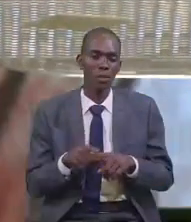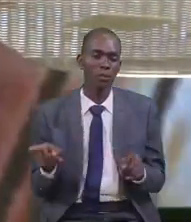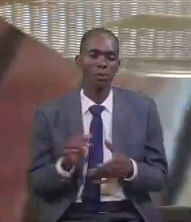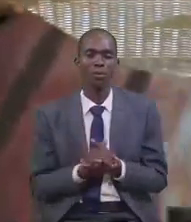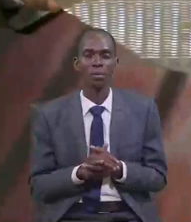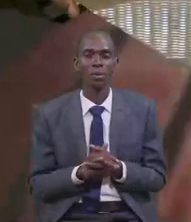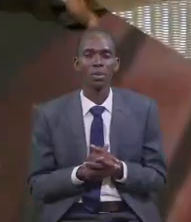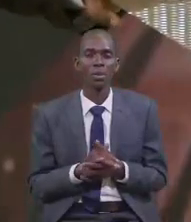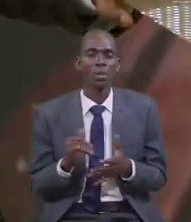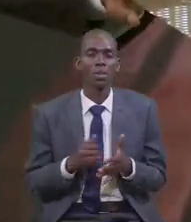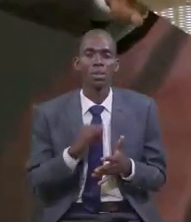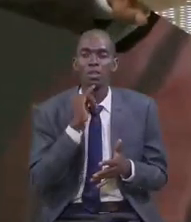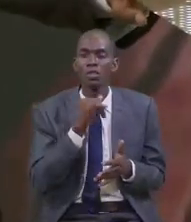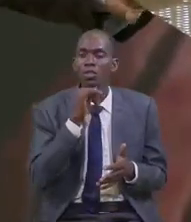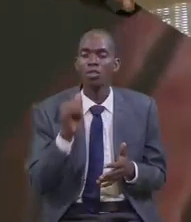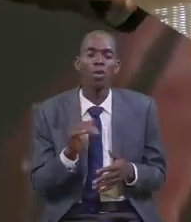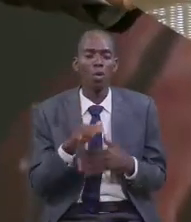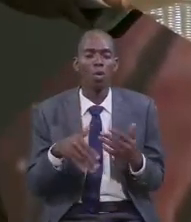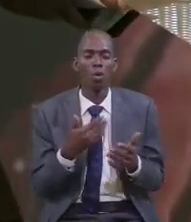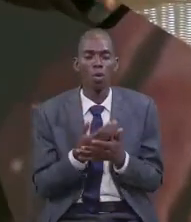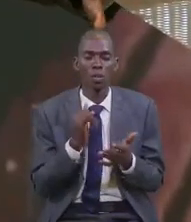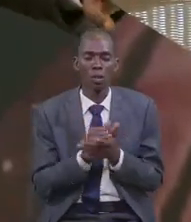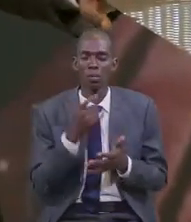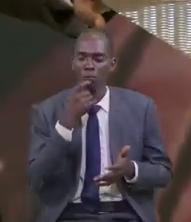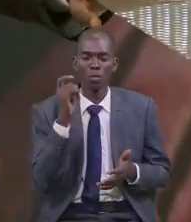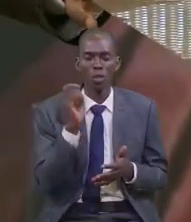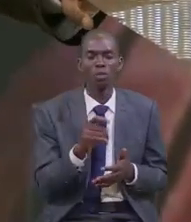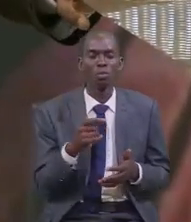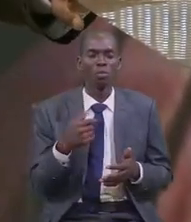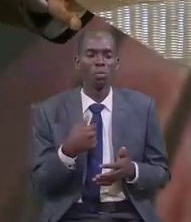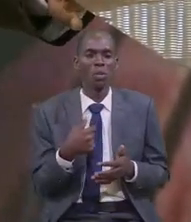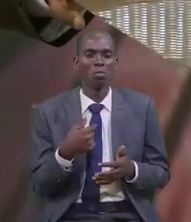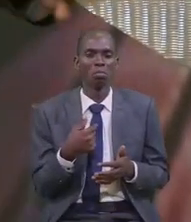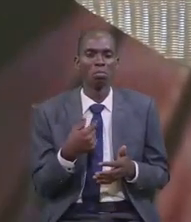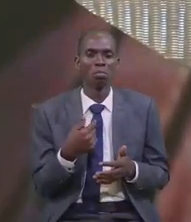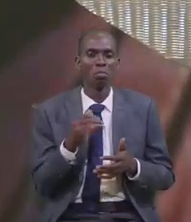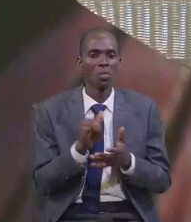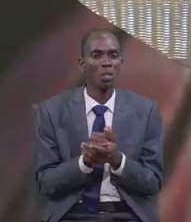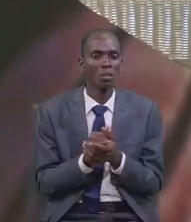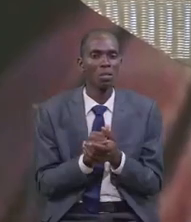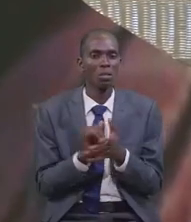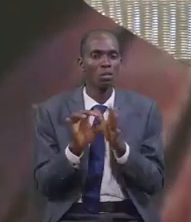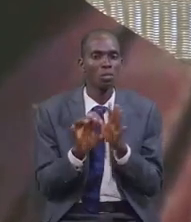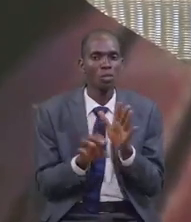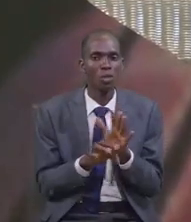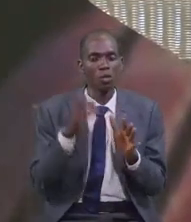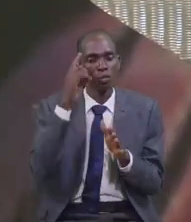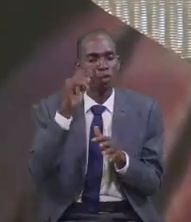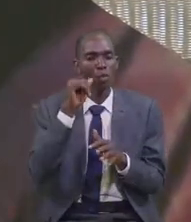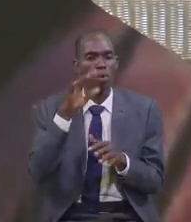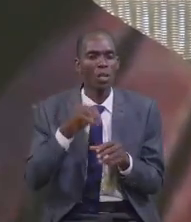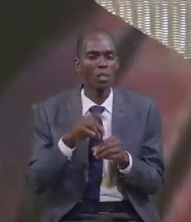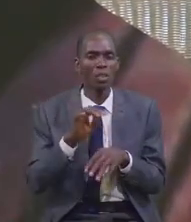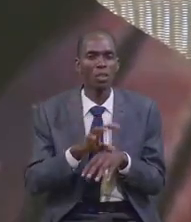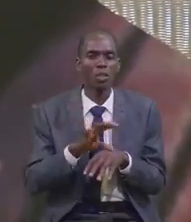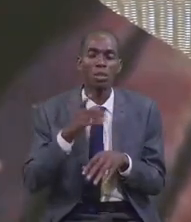n'est pas seulement commander les membres de l'église et ordonner les membres de l'église. Le pasteur